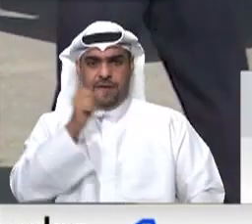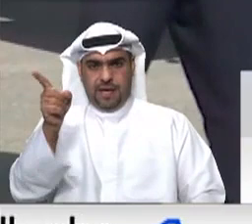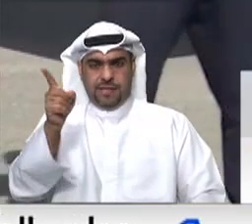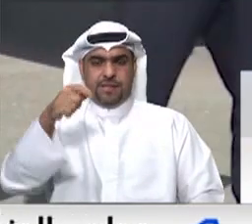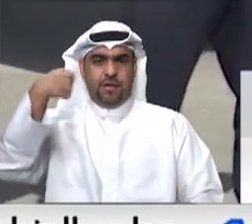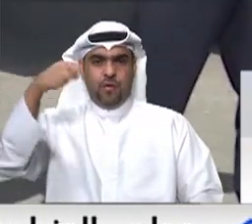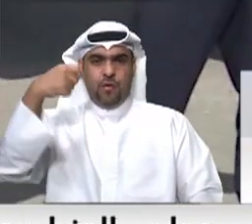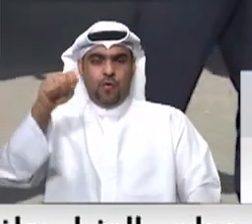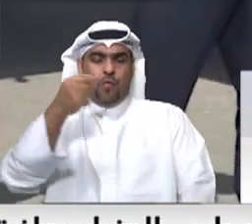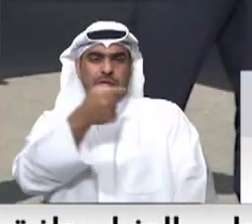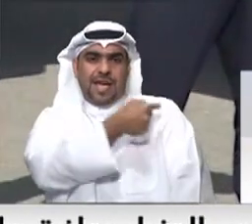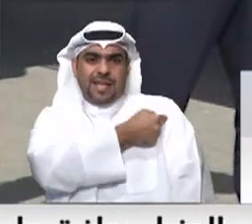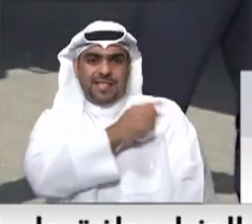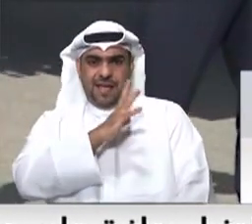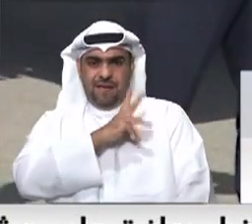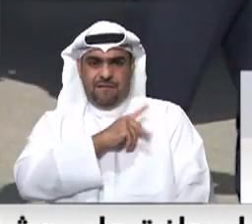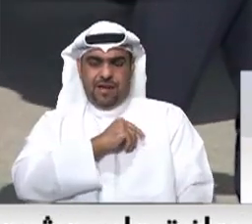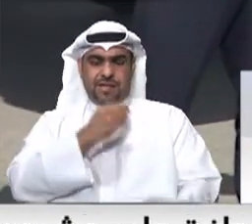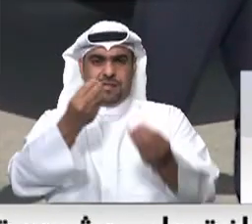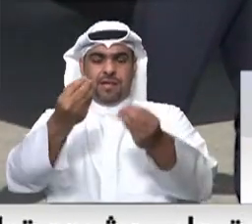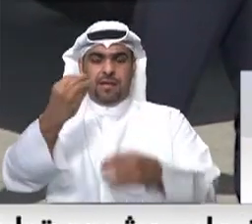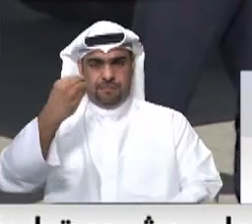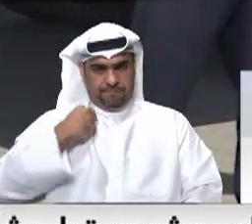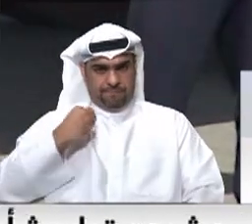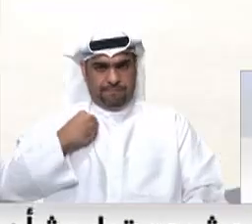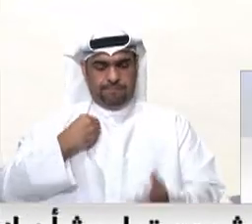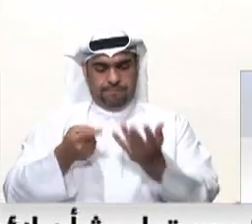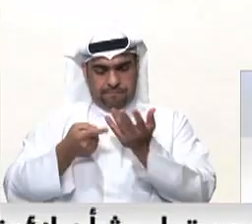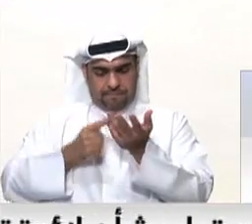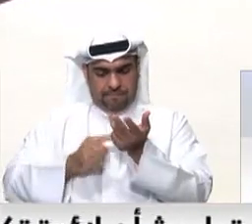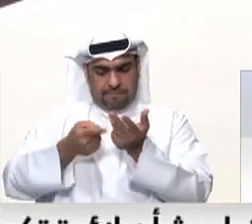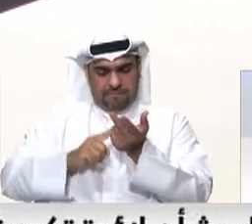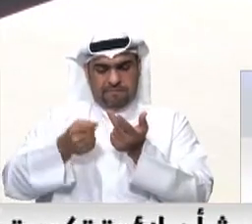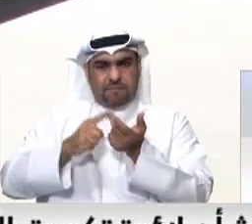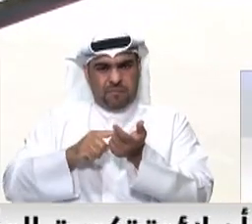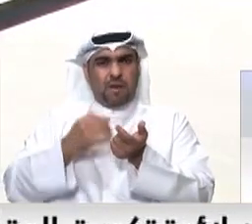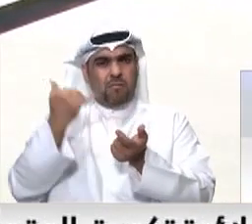الصحة الفلسطينية ومن خلال الهلال الأحمر الفلسطيني.